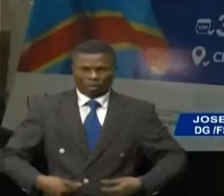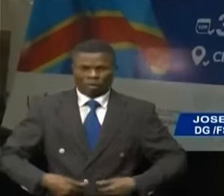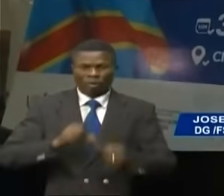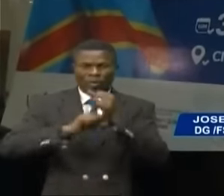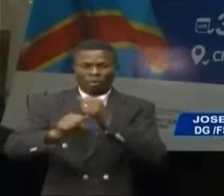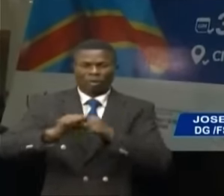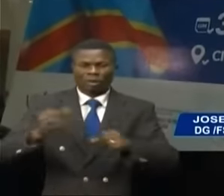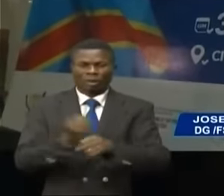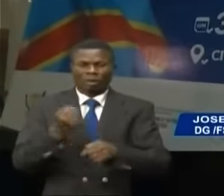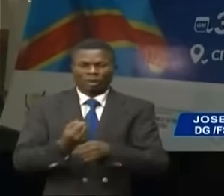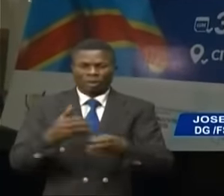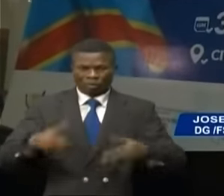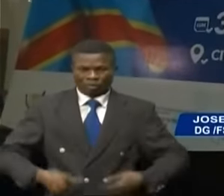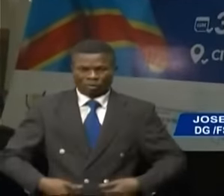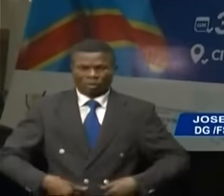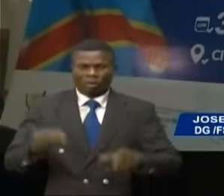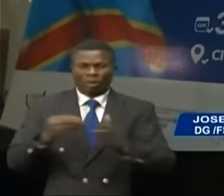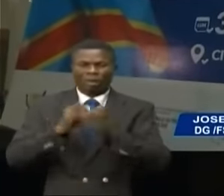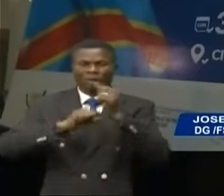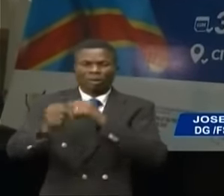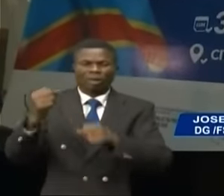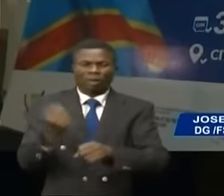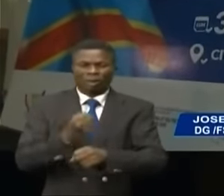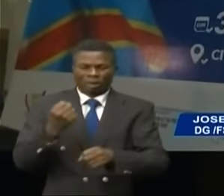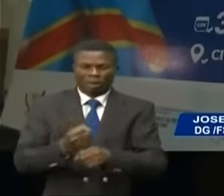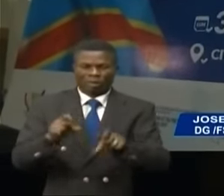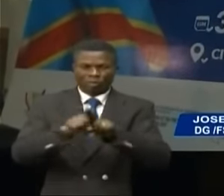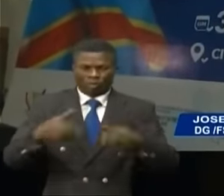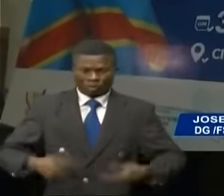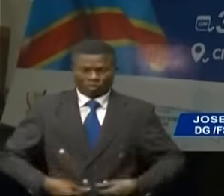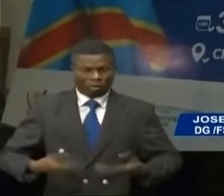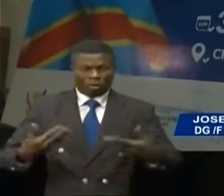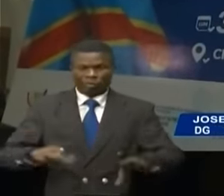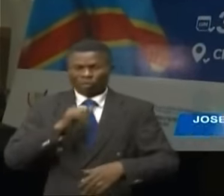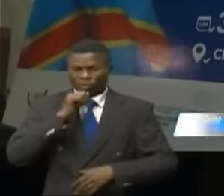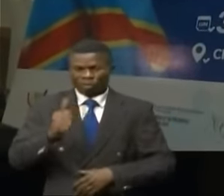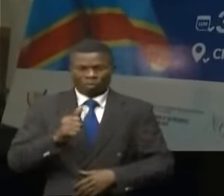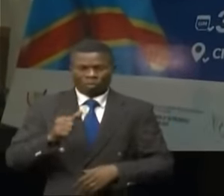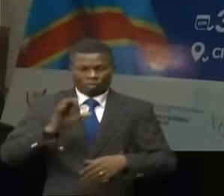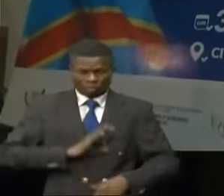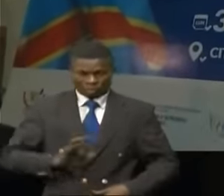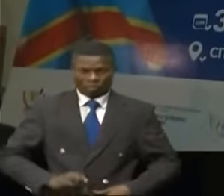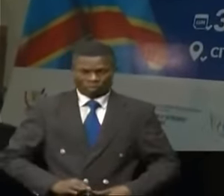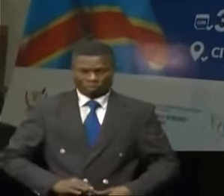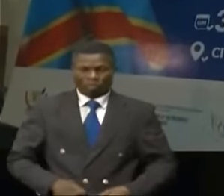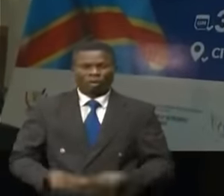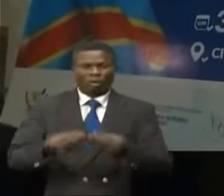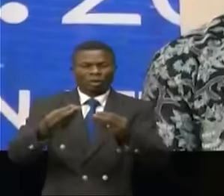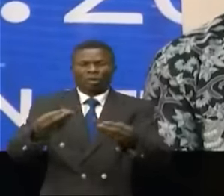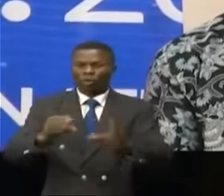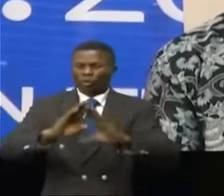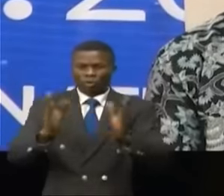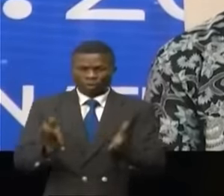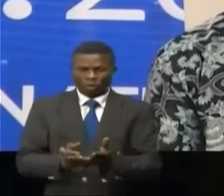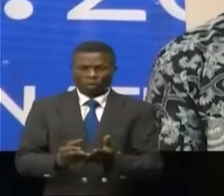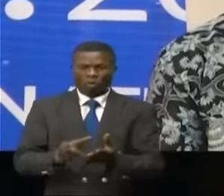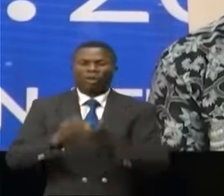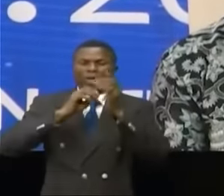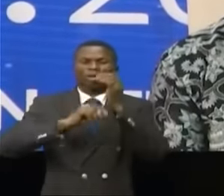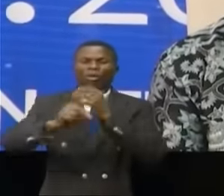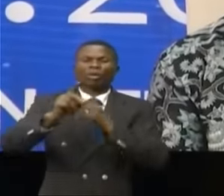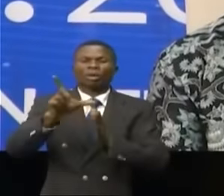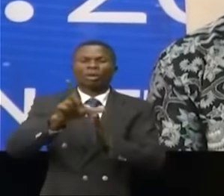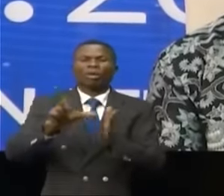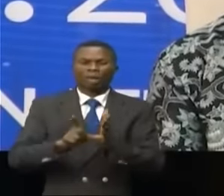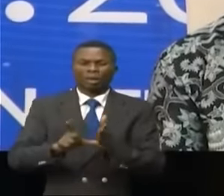promotion de l'entrepreneuriat de jeunes et la promotion de l'emploi de jeunes. Et ce n'est pas fini. Il va sanctionner tout ce qu'il fait par la publication de la loi